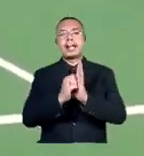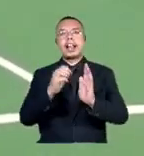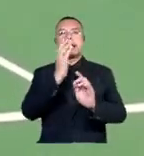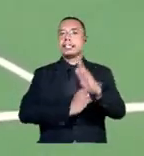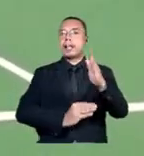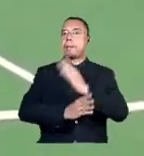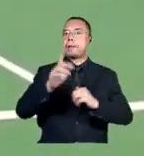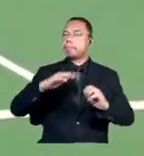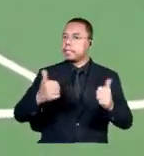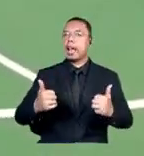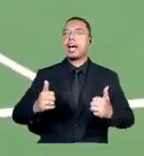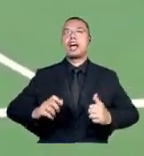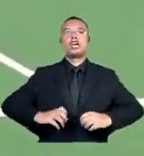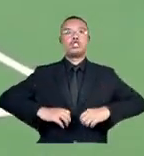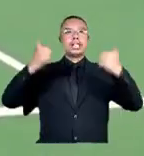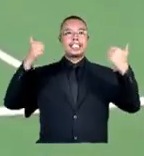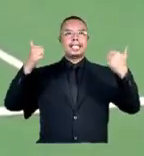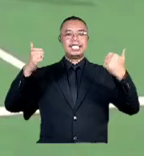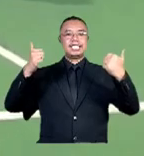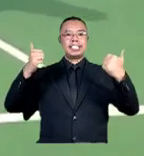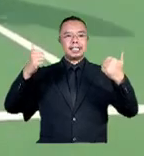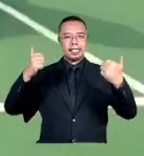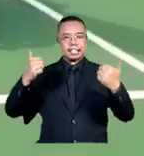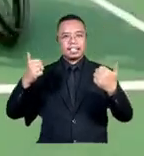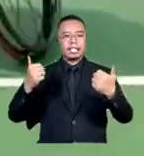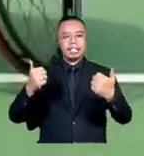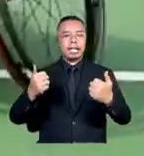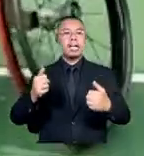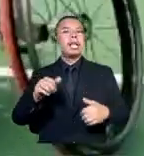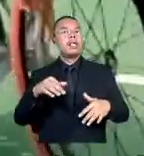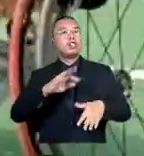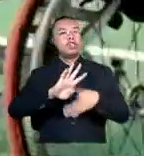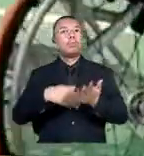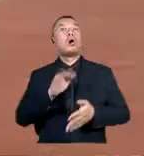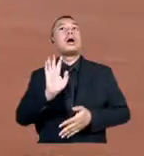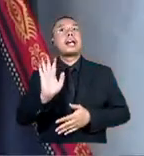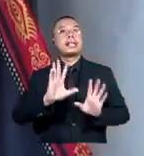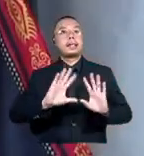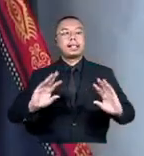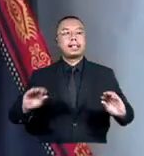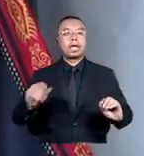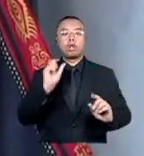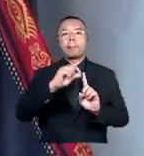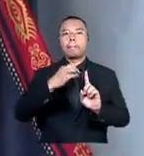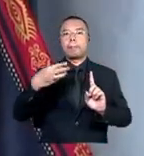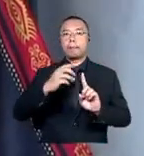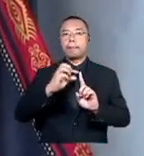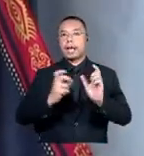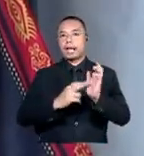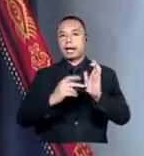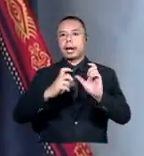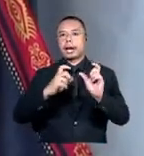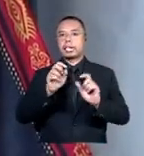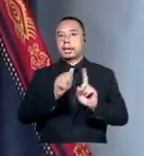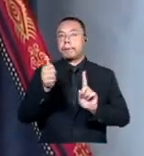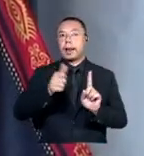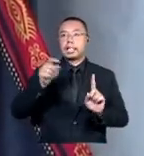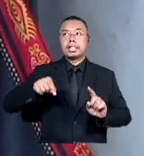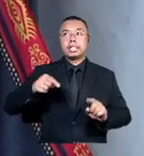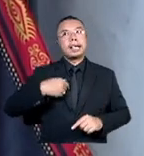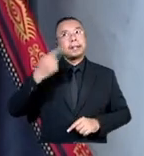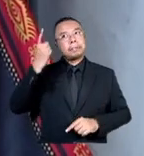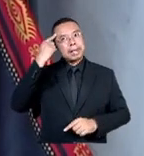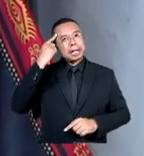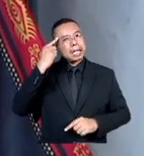tersebut bakal menuai kesuksesan. Apa yang akan dilakukan nanti pada Peparnas 16 ini, saya